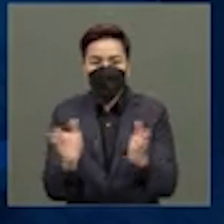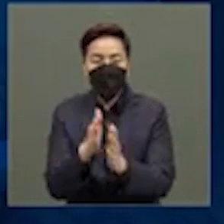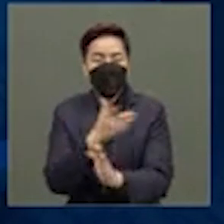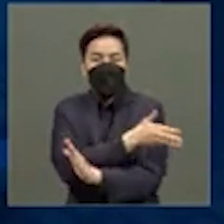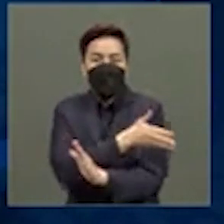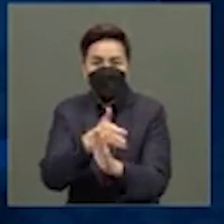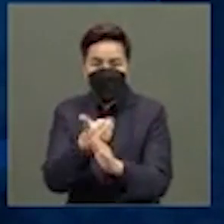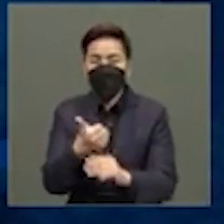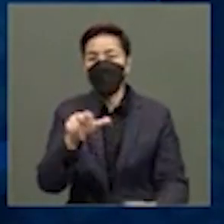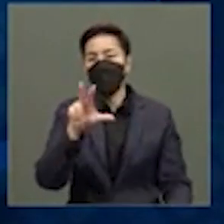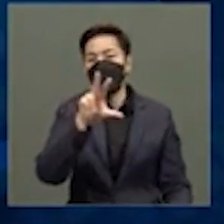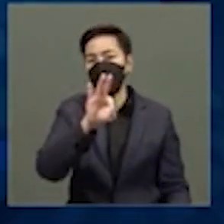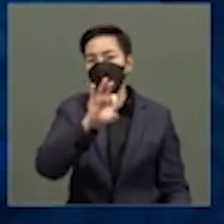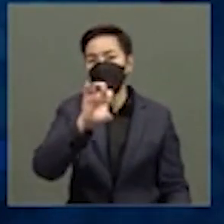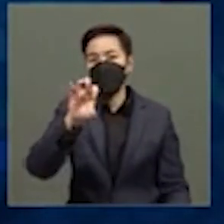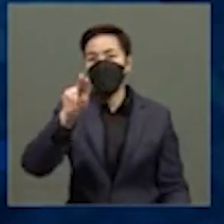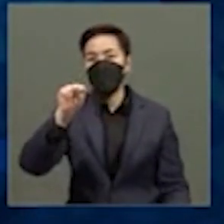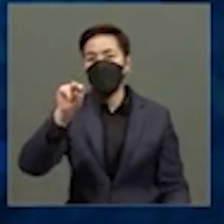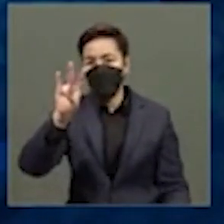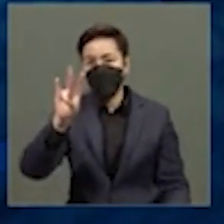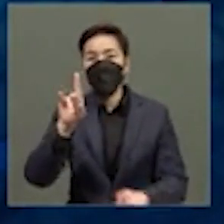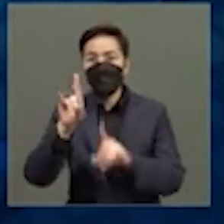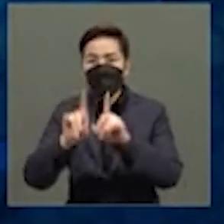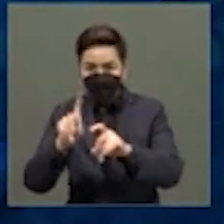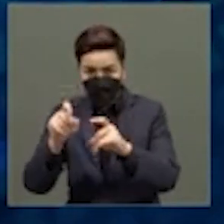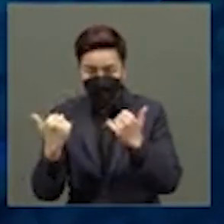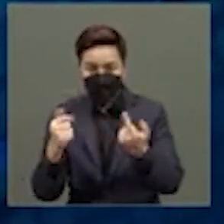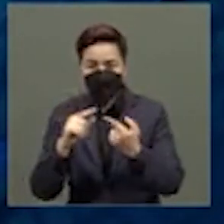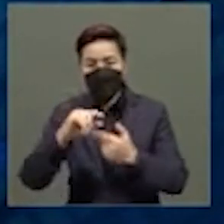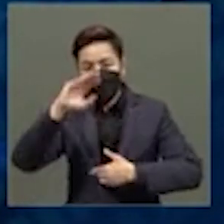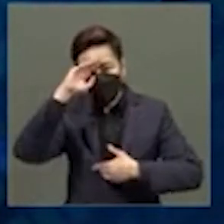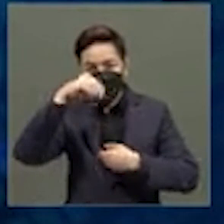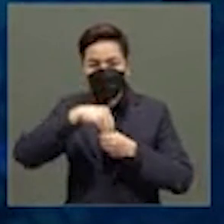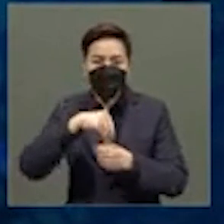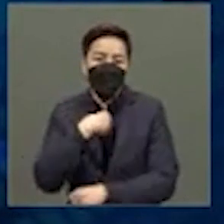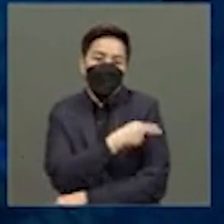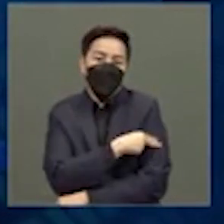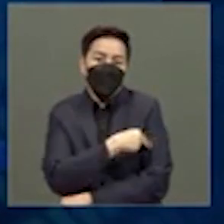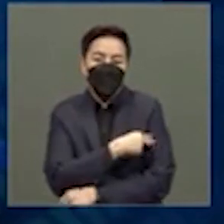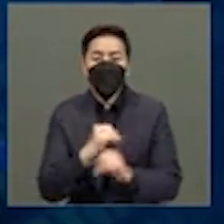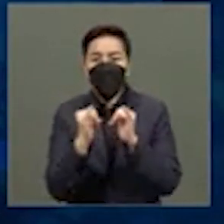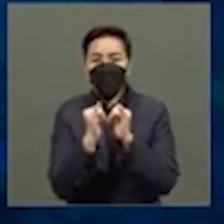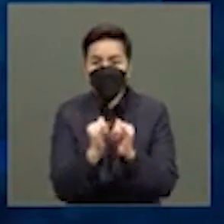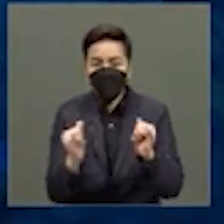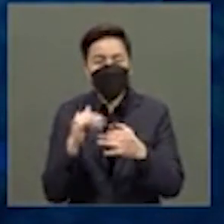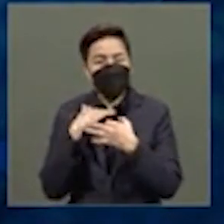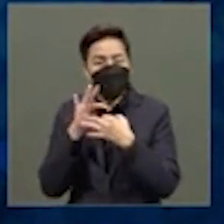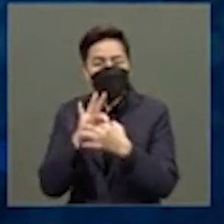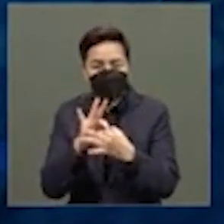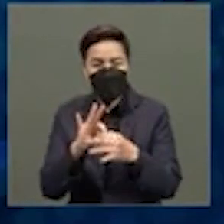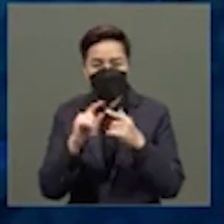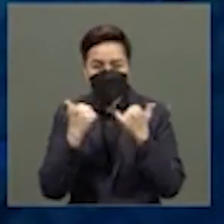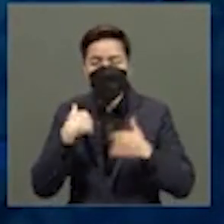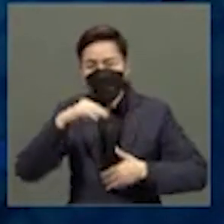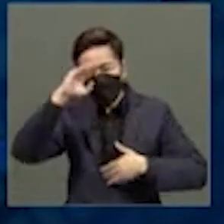ม937คนนะคะผู้ที่รักษาตัวอยู่ในโรงพยาบาลที่เราเป็นห่วงก็คือมีอ